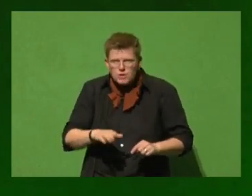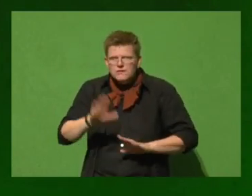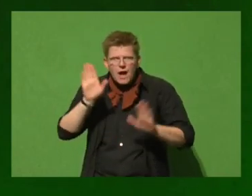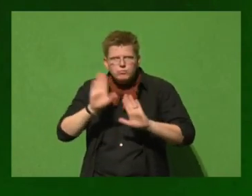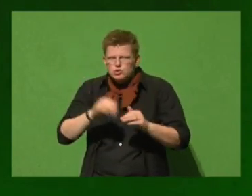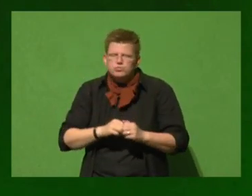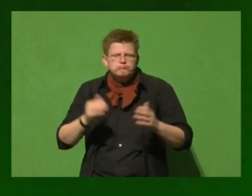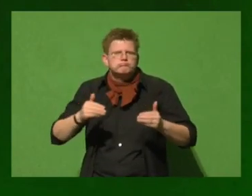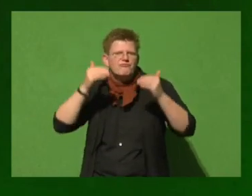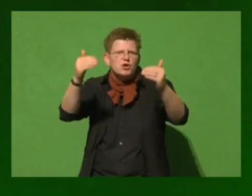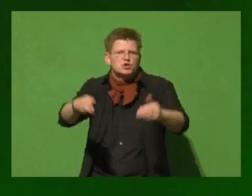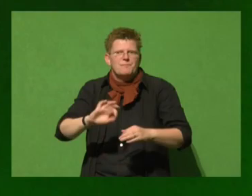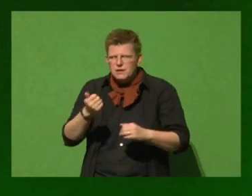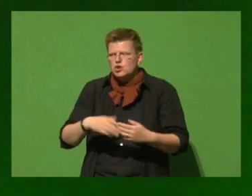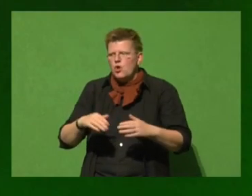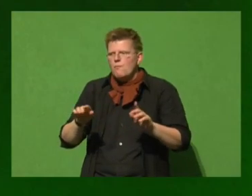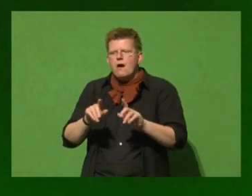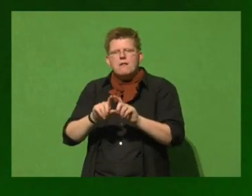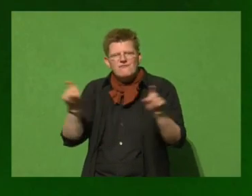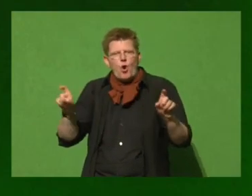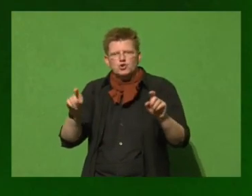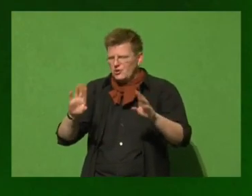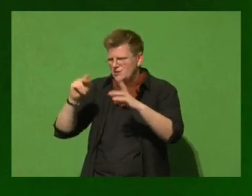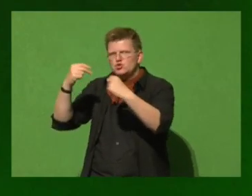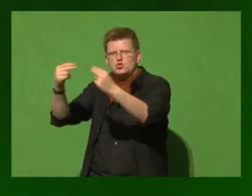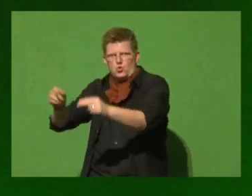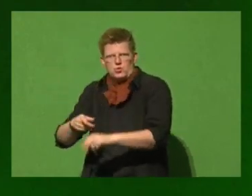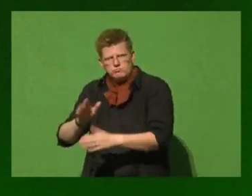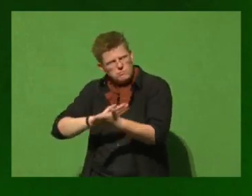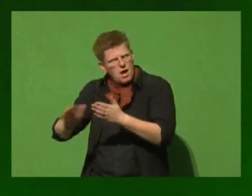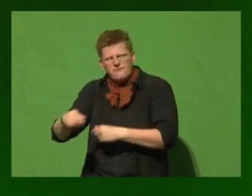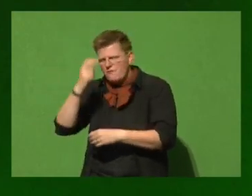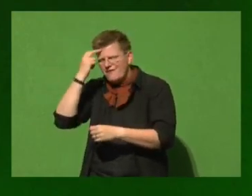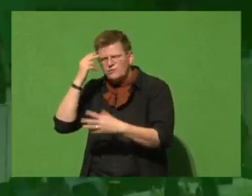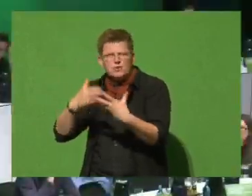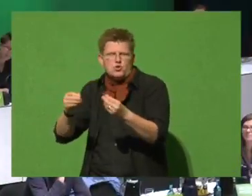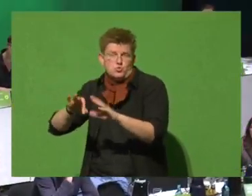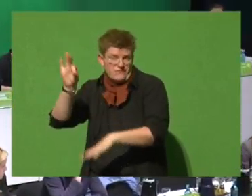nochmal zurückzugeben in den Vorstand und eine vernünftige Lösung zu finden.